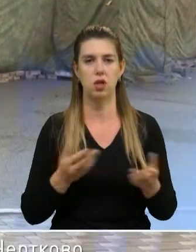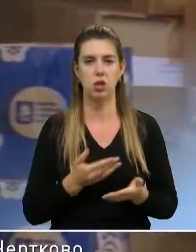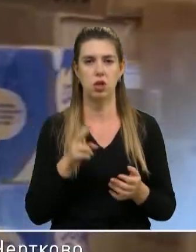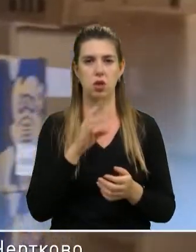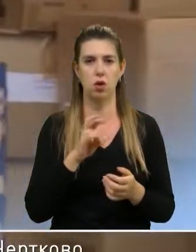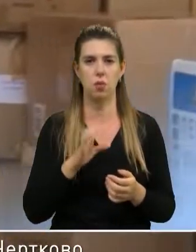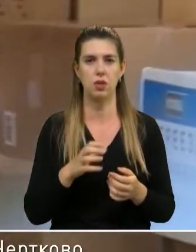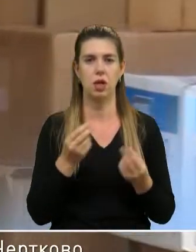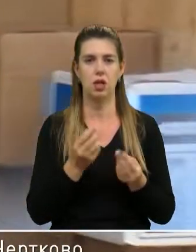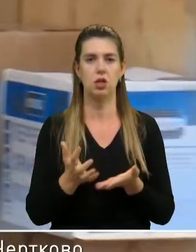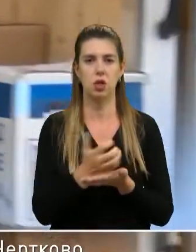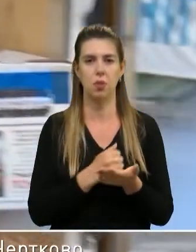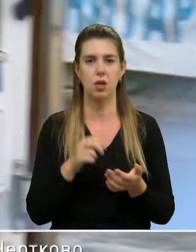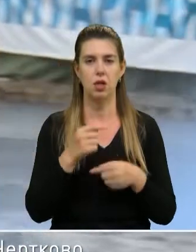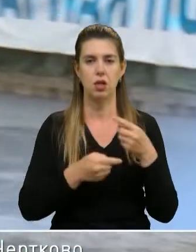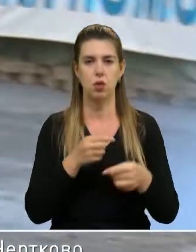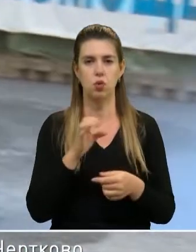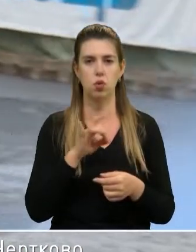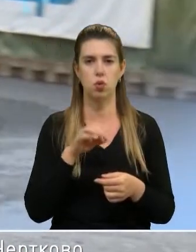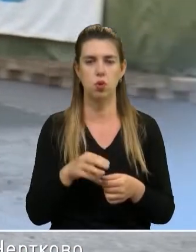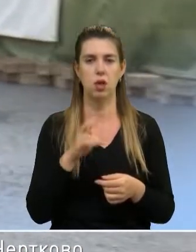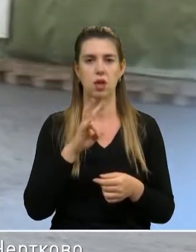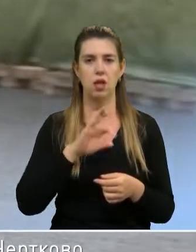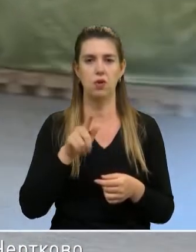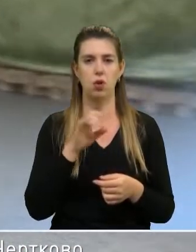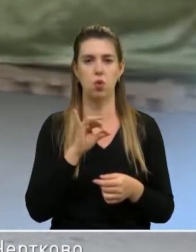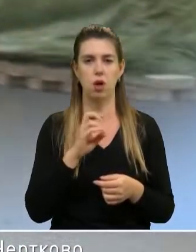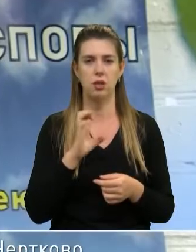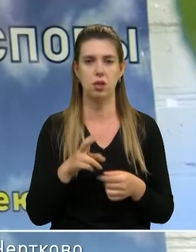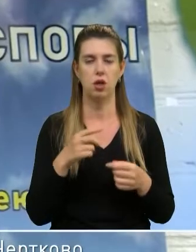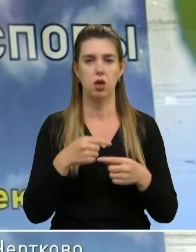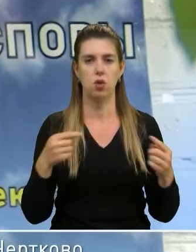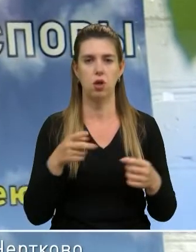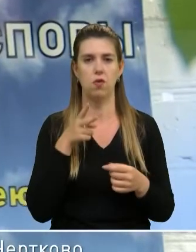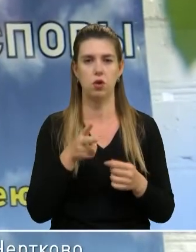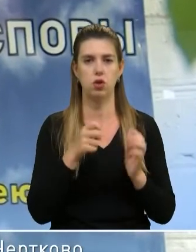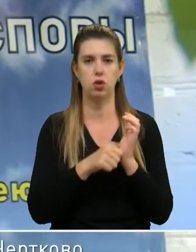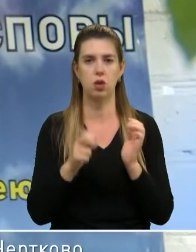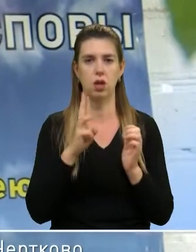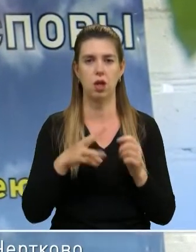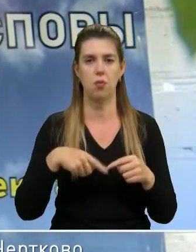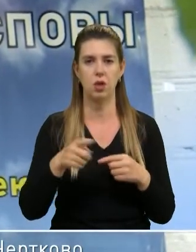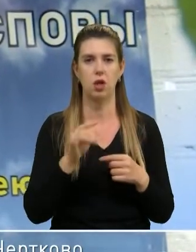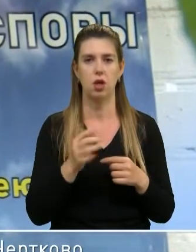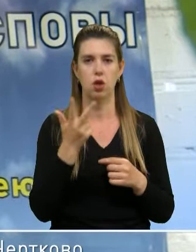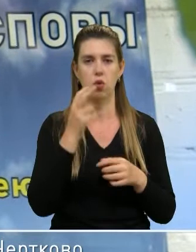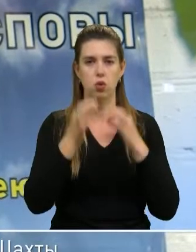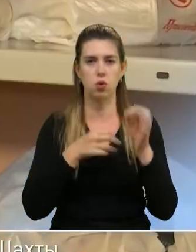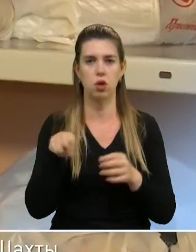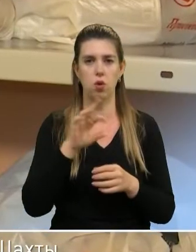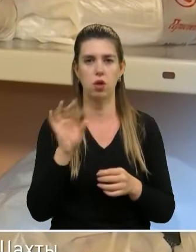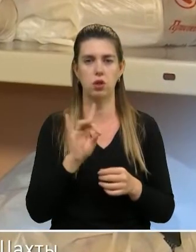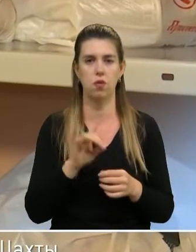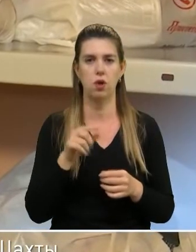Донбасса. Деньги собирали диаспоры Сургута, Нефтеюганска, Мегиона. Дальше 2600 километров и трое суток до Ростова.